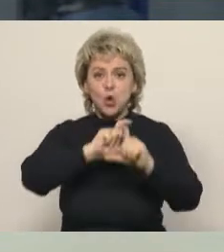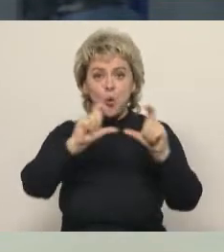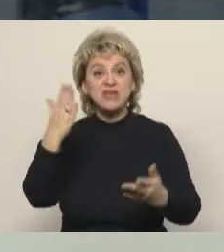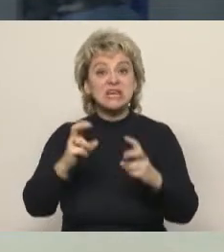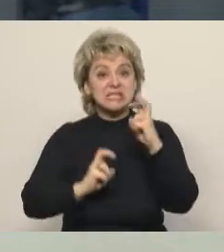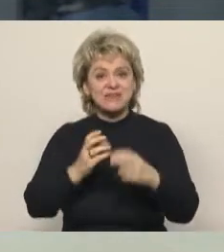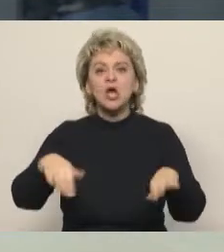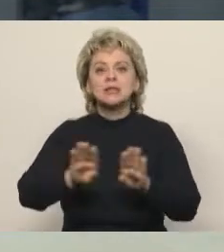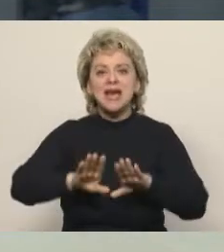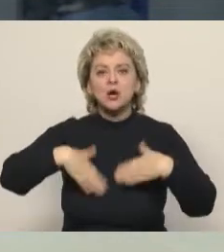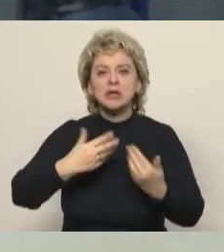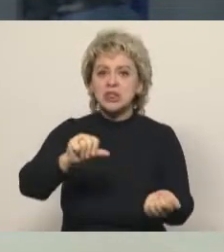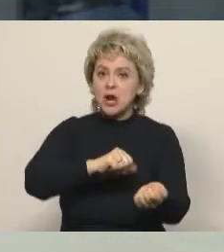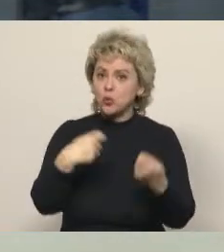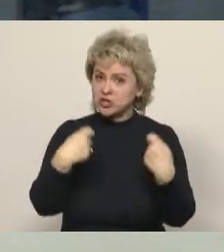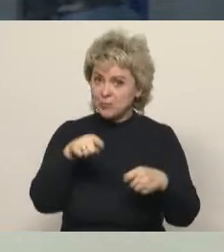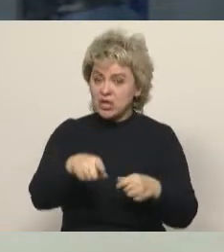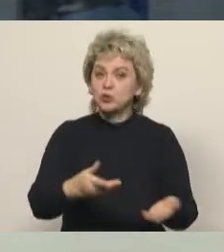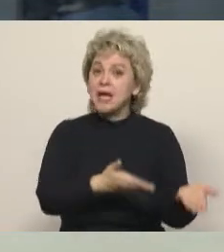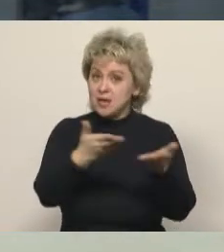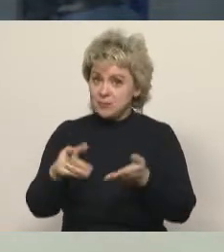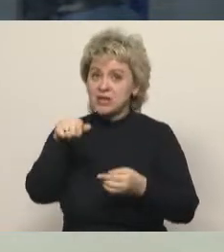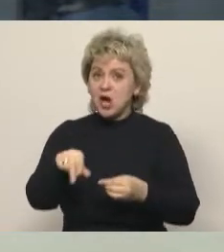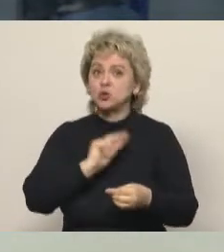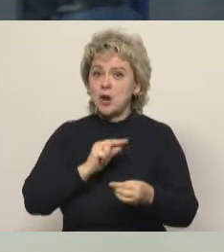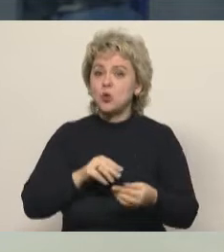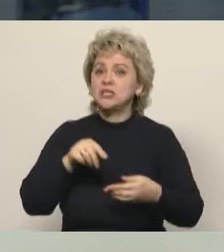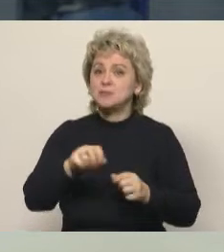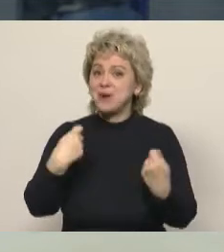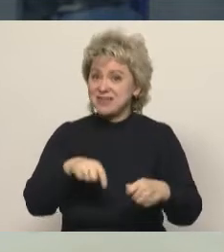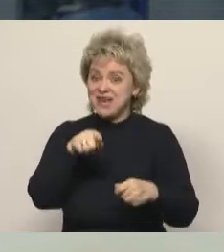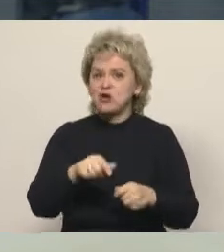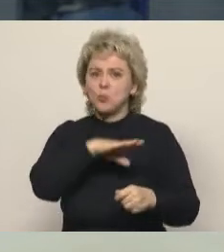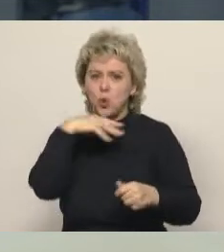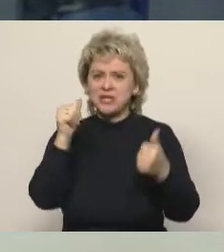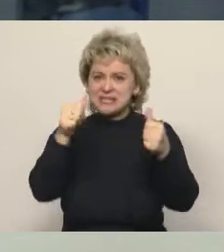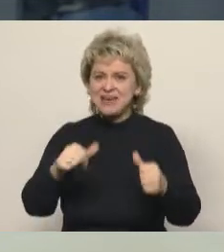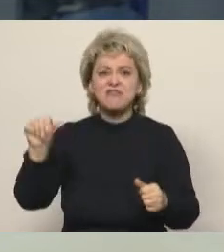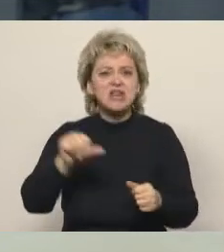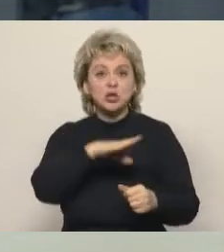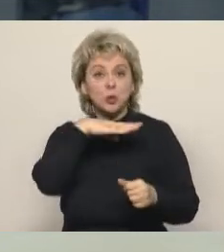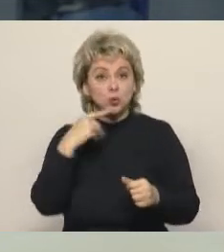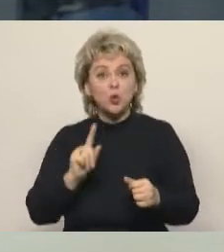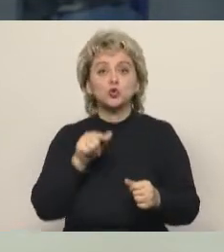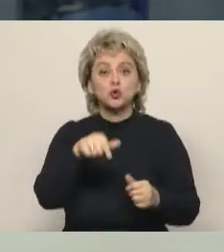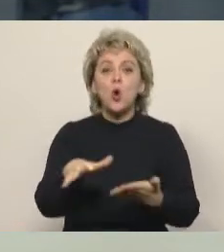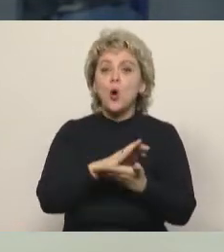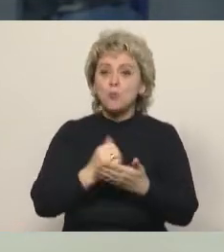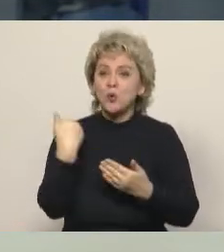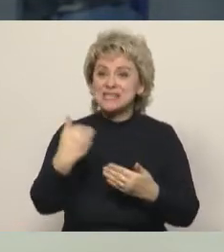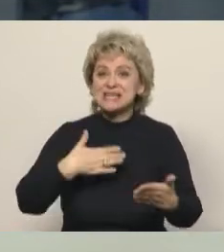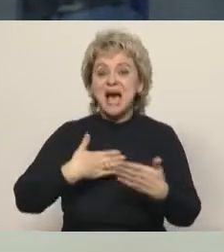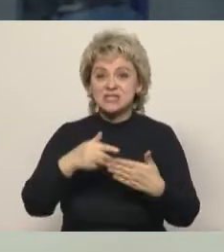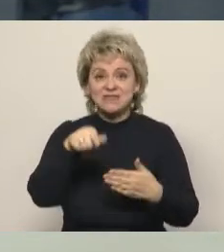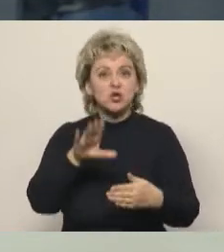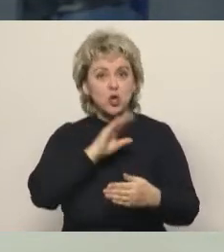заводе. Так предлагают наркотики и зовут в наркокурьеры. Вредоносных объявлений на улицах настолько много, что портить их